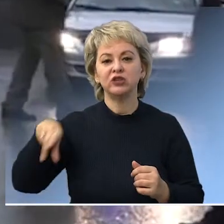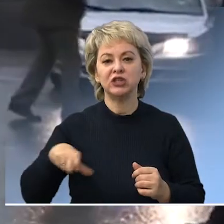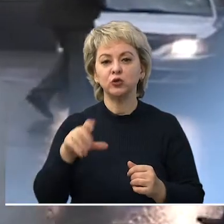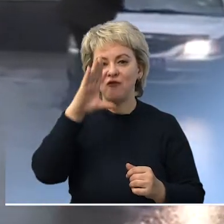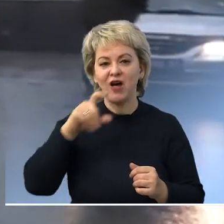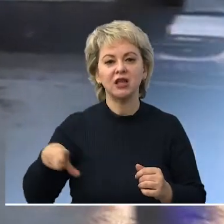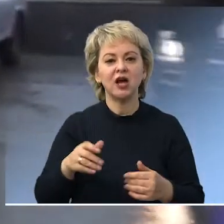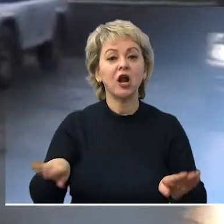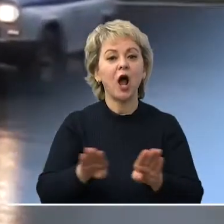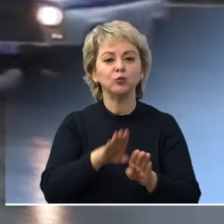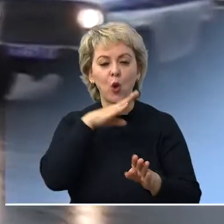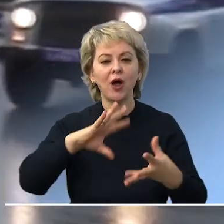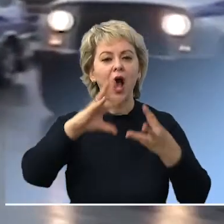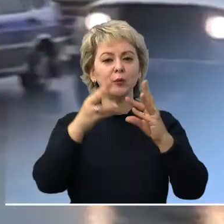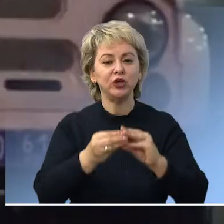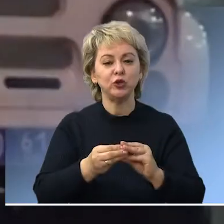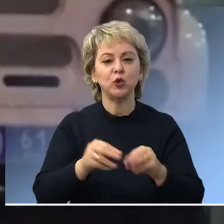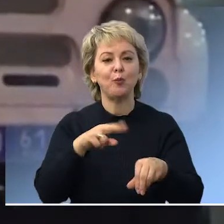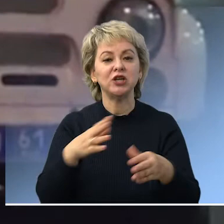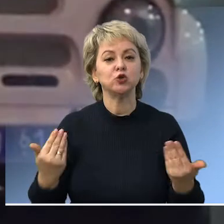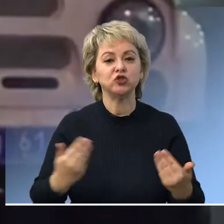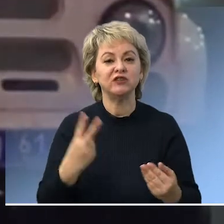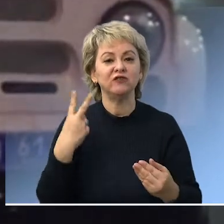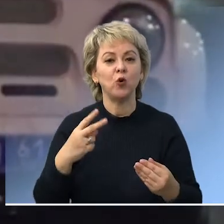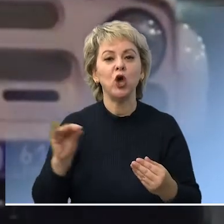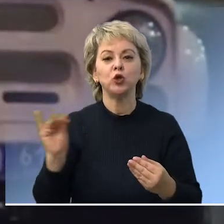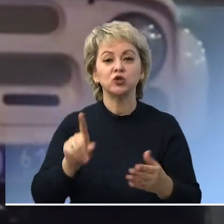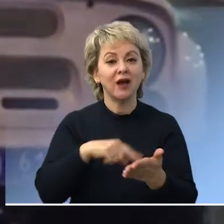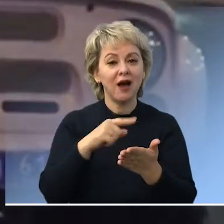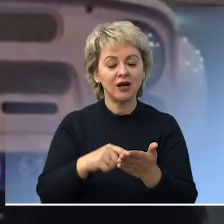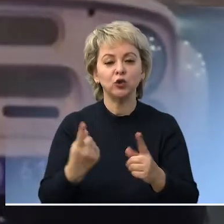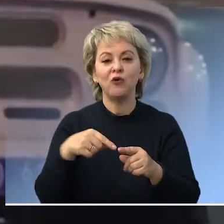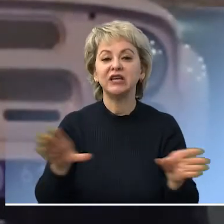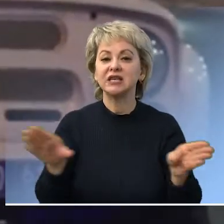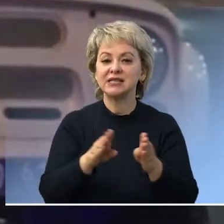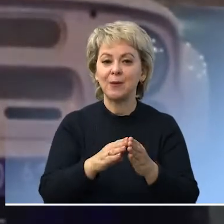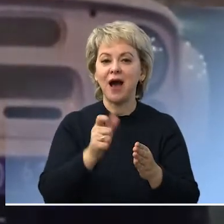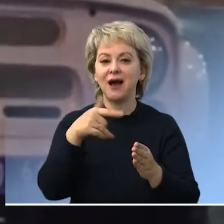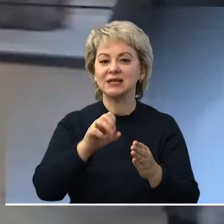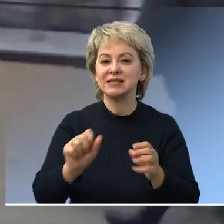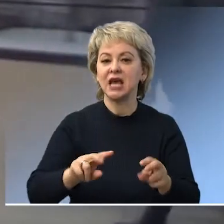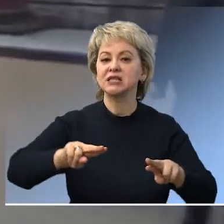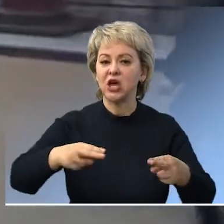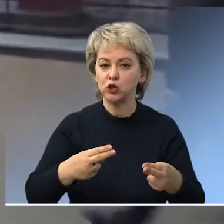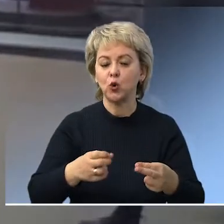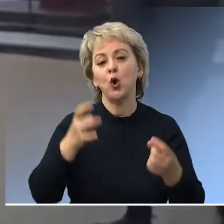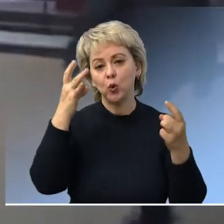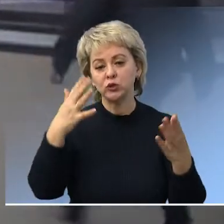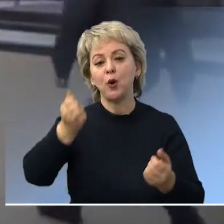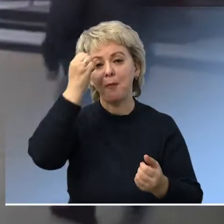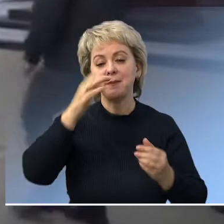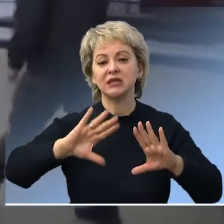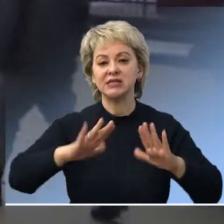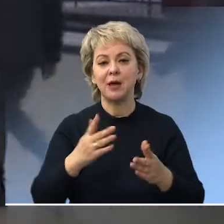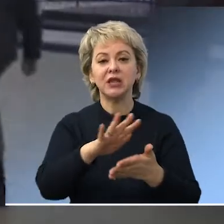Ростов-на-Дону и Волгоград. Как много объединяет полицейскую жизнь двух соседних южных городов. Это совместные акции задержания, культурные и